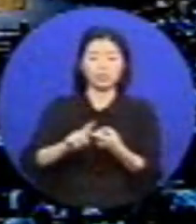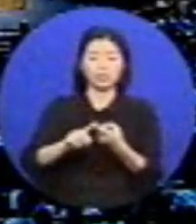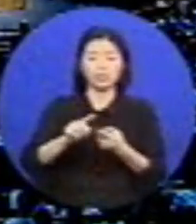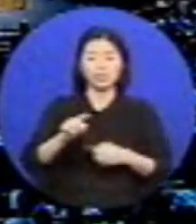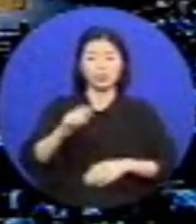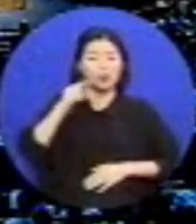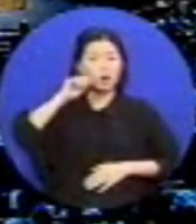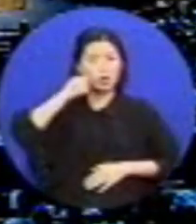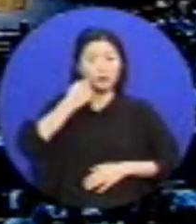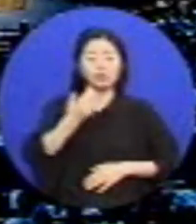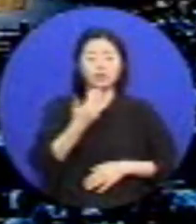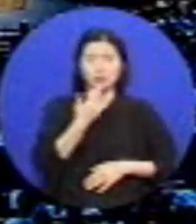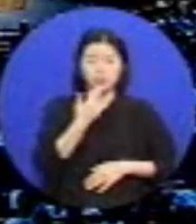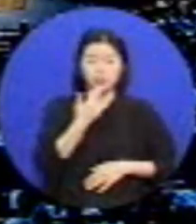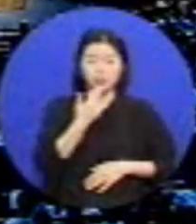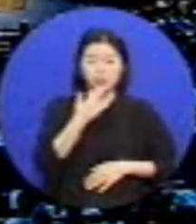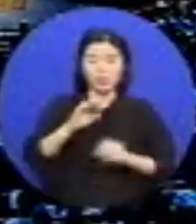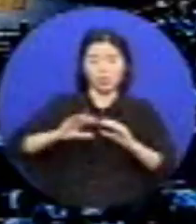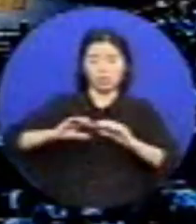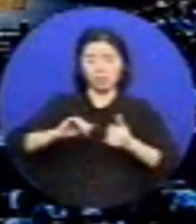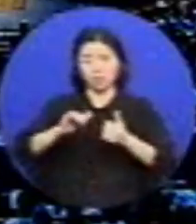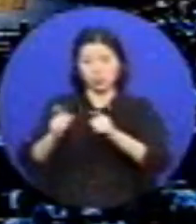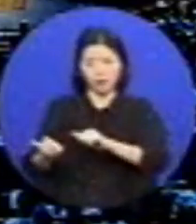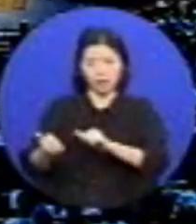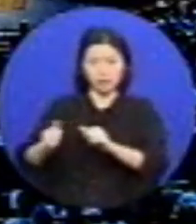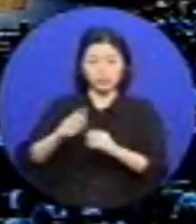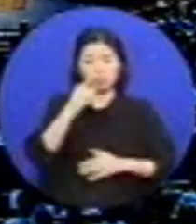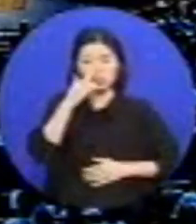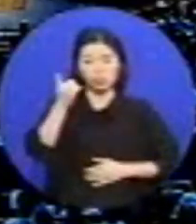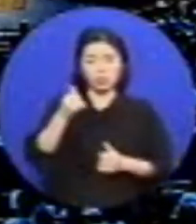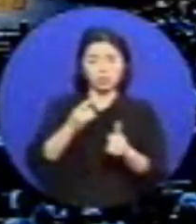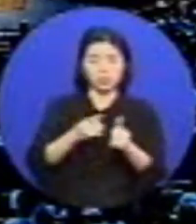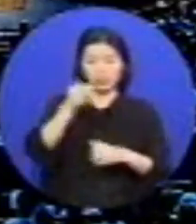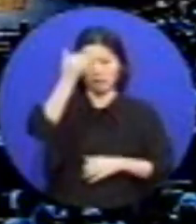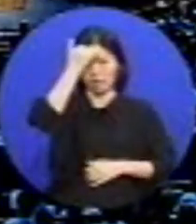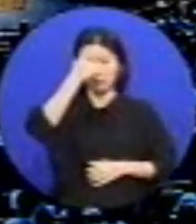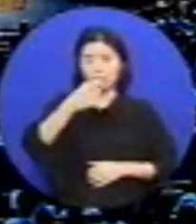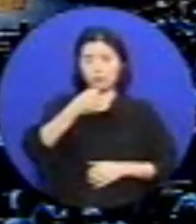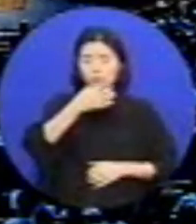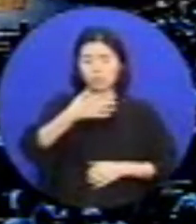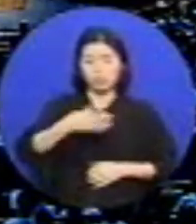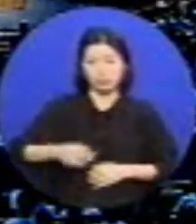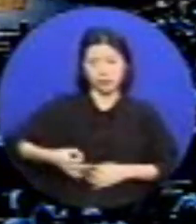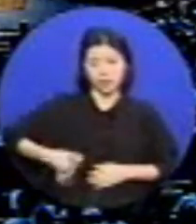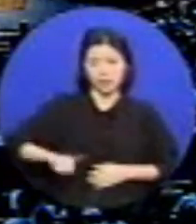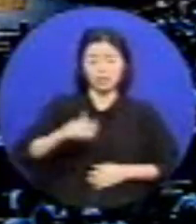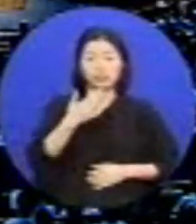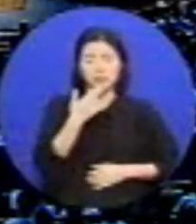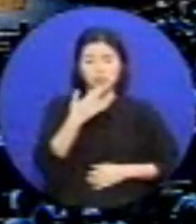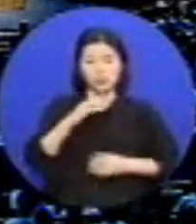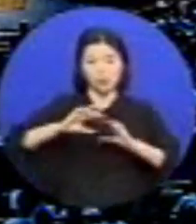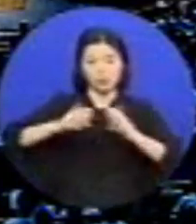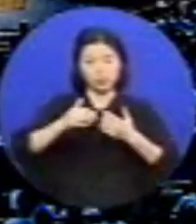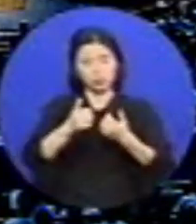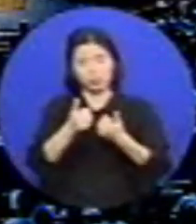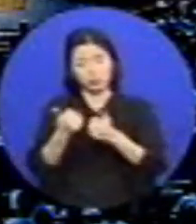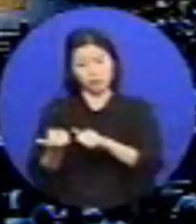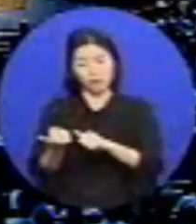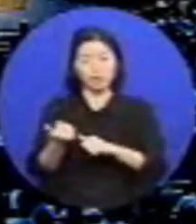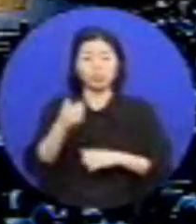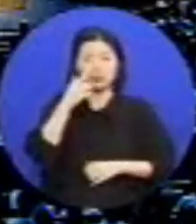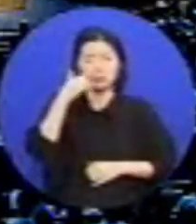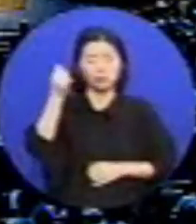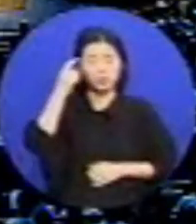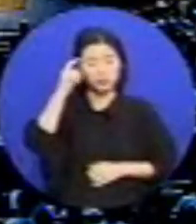않습니다. 돌아가신 부모에게 불효자는 없습니다. 돌아가신 부모님을 생각하며 눈물 흘리지 않는 자식이